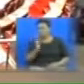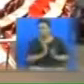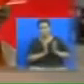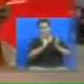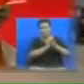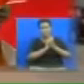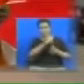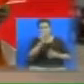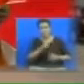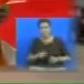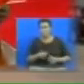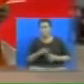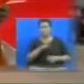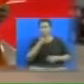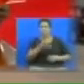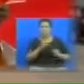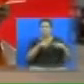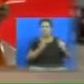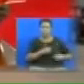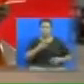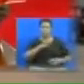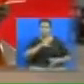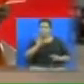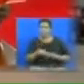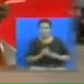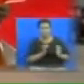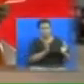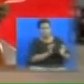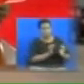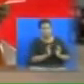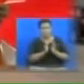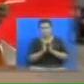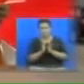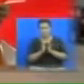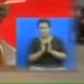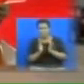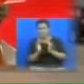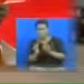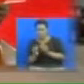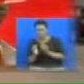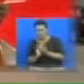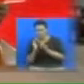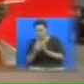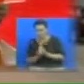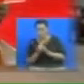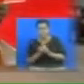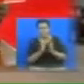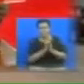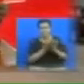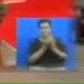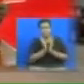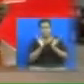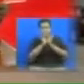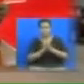wote, na kwamba nitaihifadhi, nitailinda na kuitetea Katiba ya Jamhuri ya Muungano wa Tanzania kwa mujibu wa